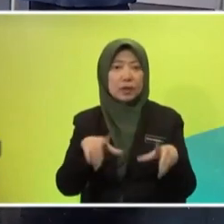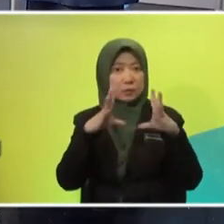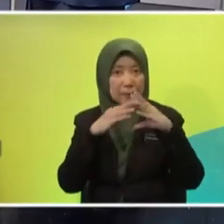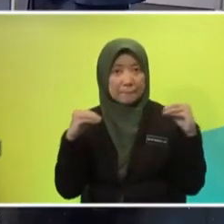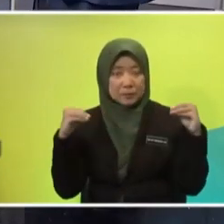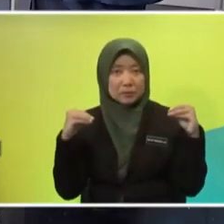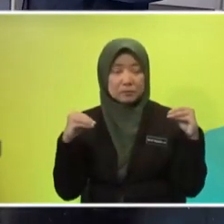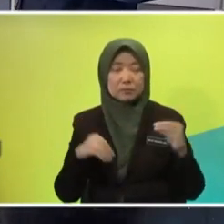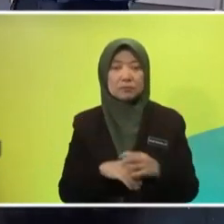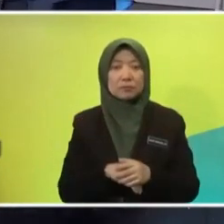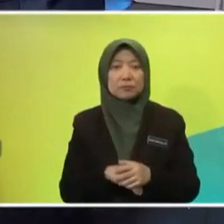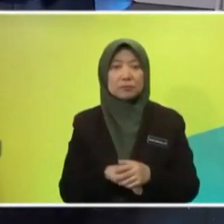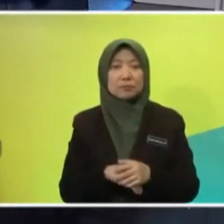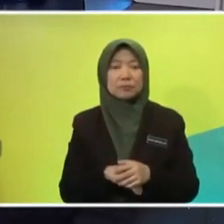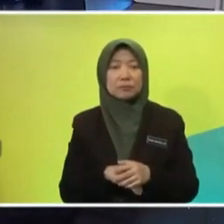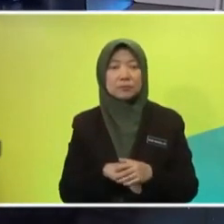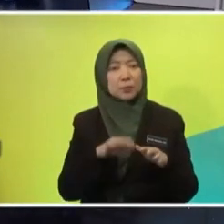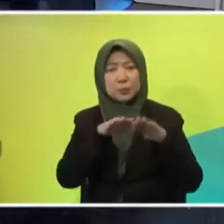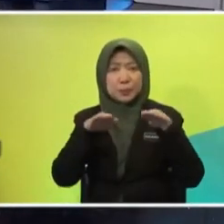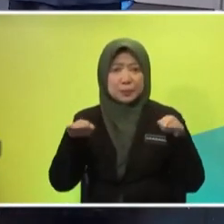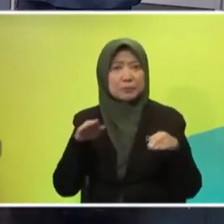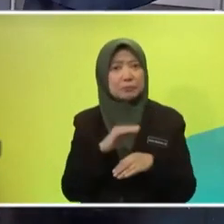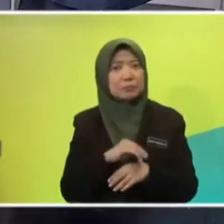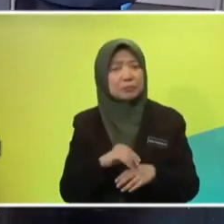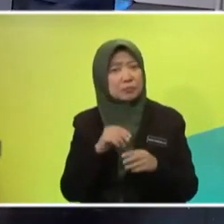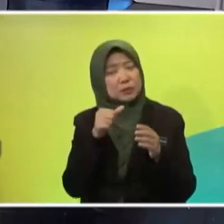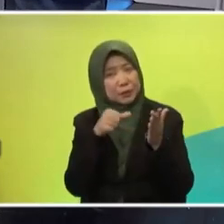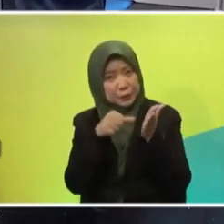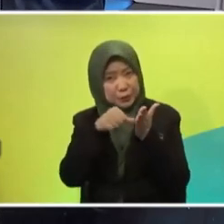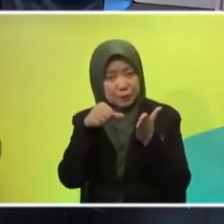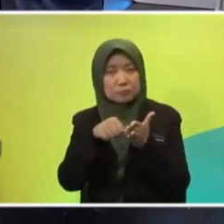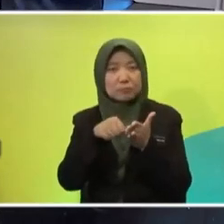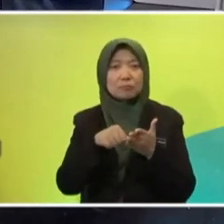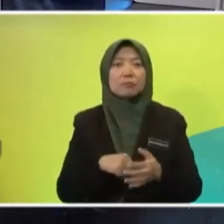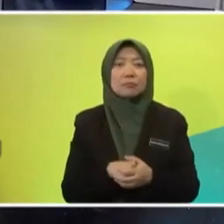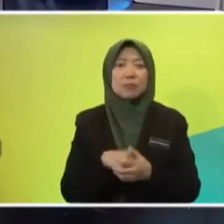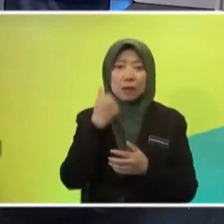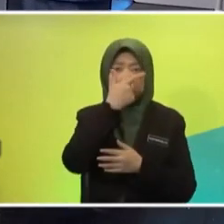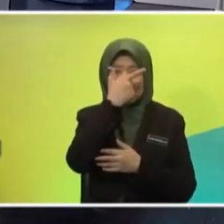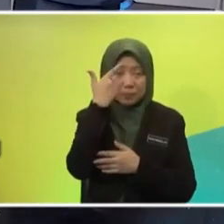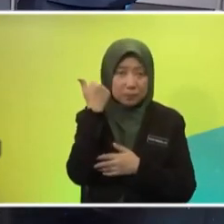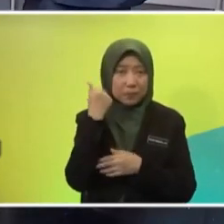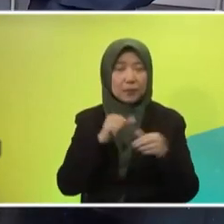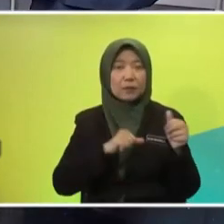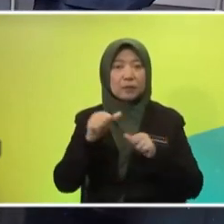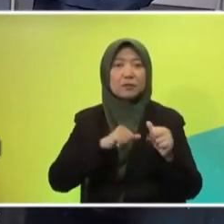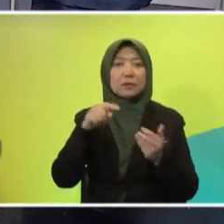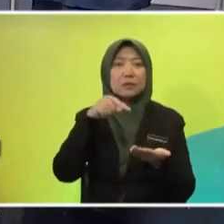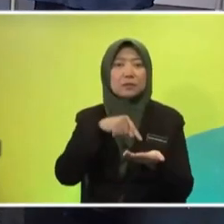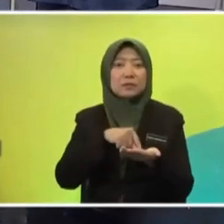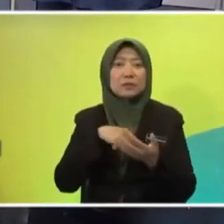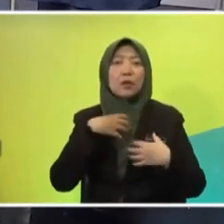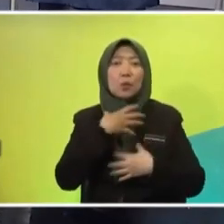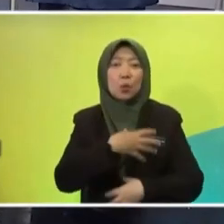Okey. Nampaknya cuba. Kak Rina pantas membuat kolaj. Sebab aktiviti ni memang aktiviti yang paling saya gemari,